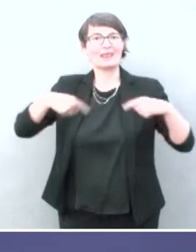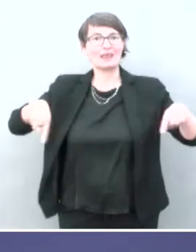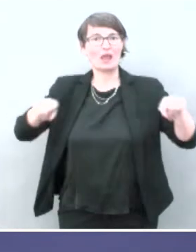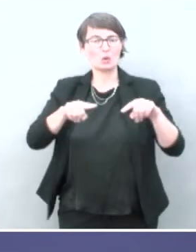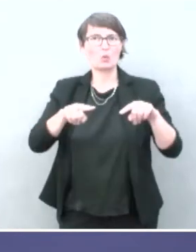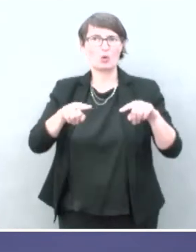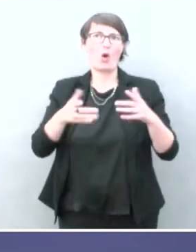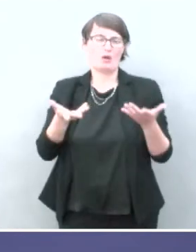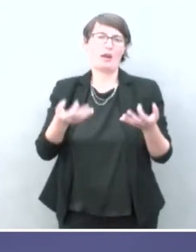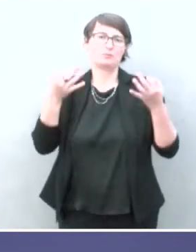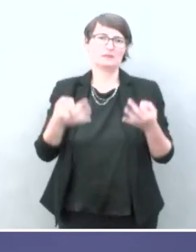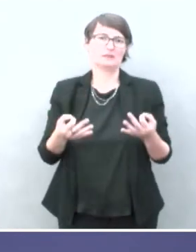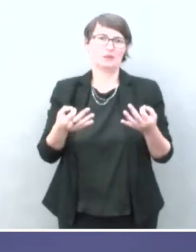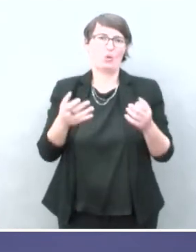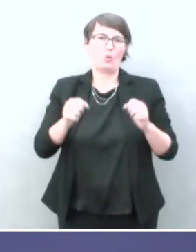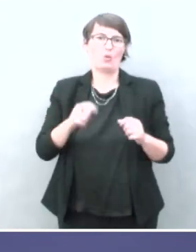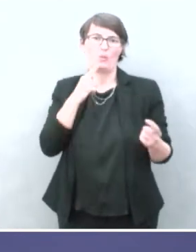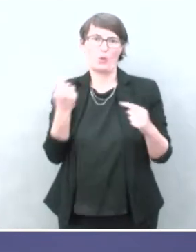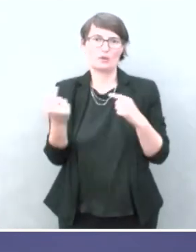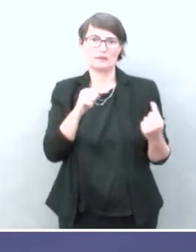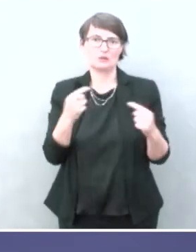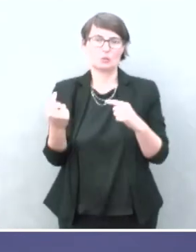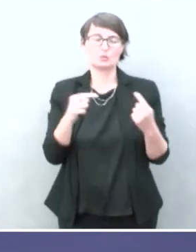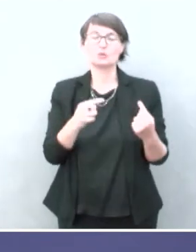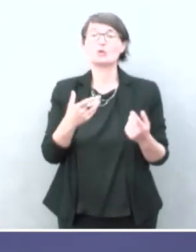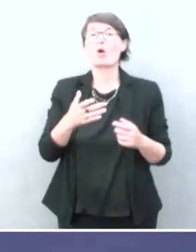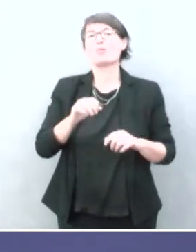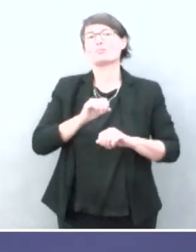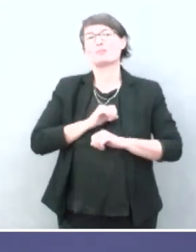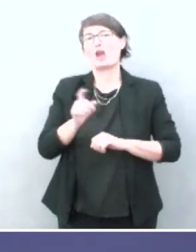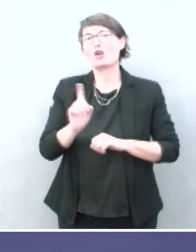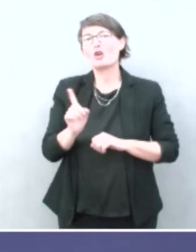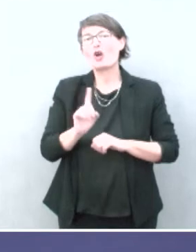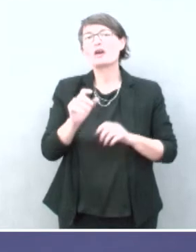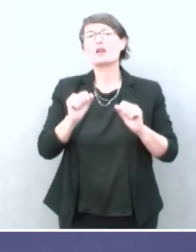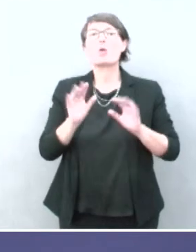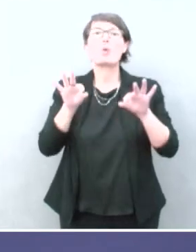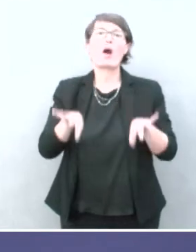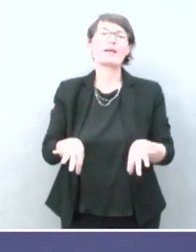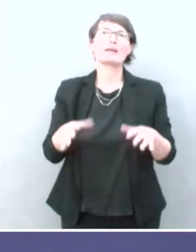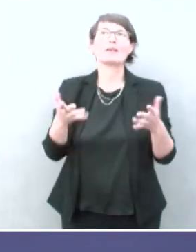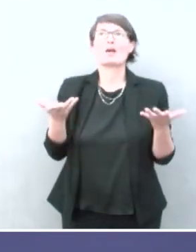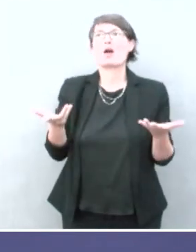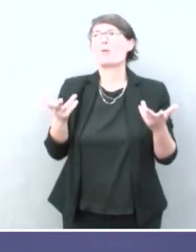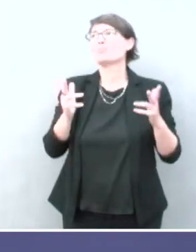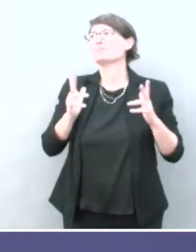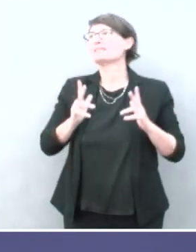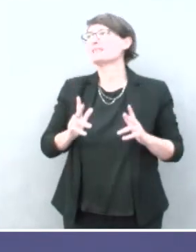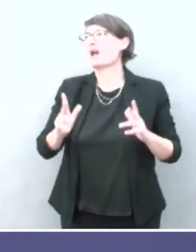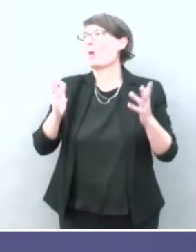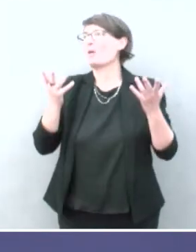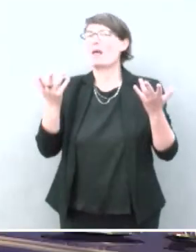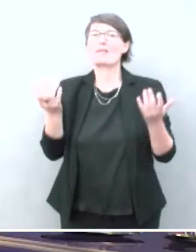parlare. Non credo de plano che si possa arrivare tranquillamente a delle soluzioni di vantaggio per